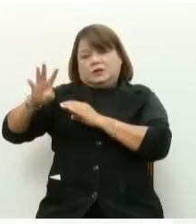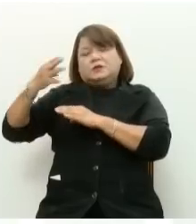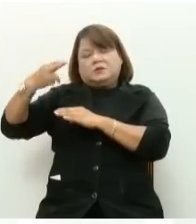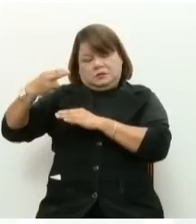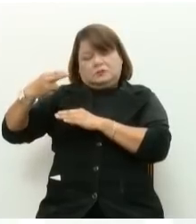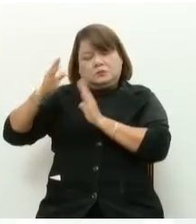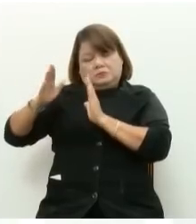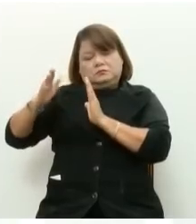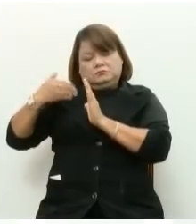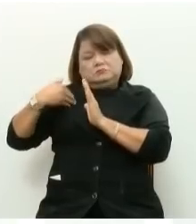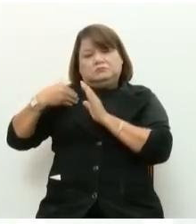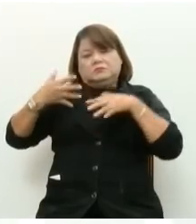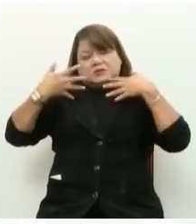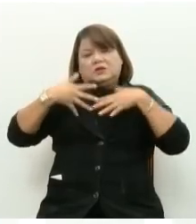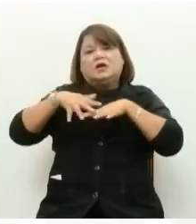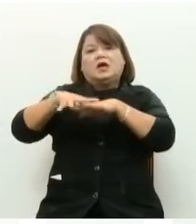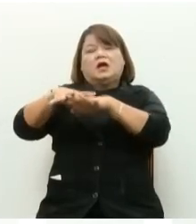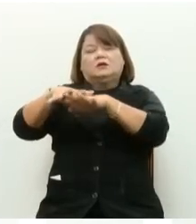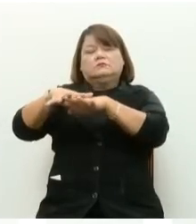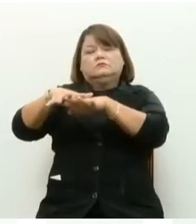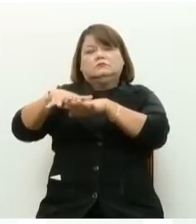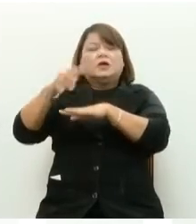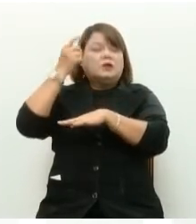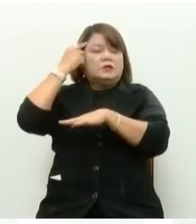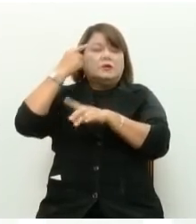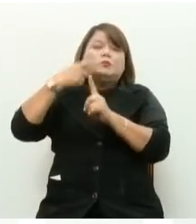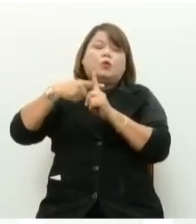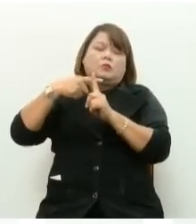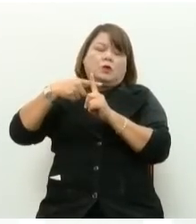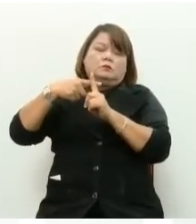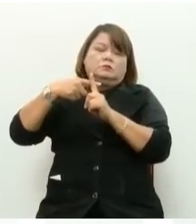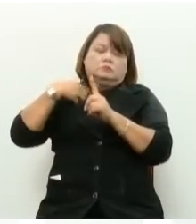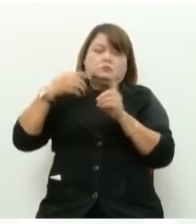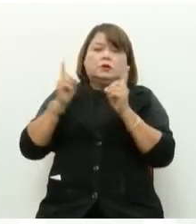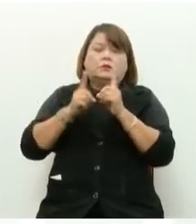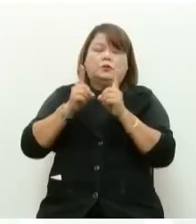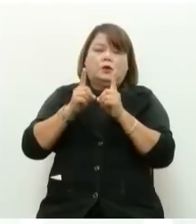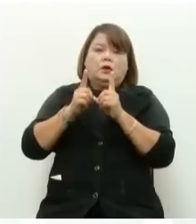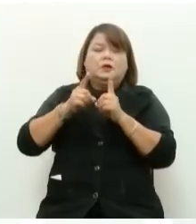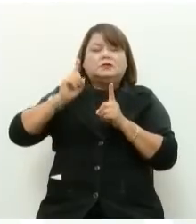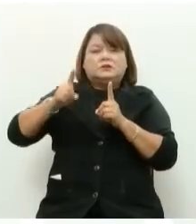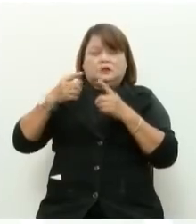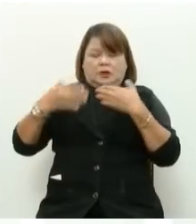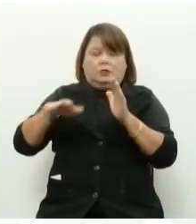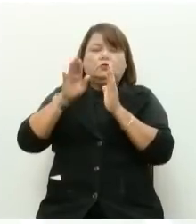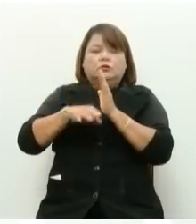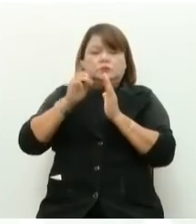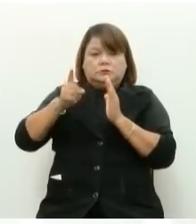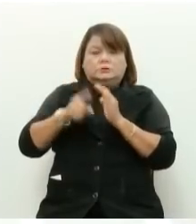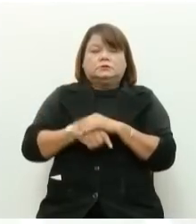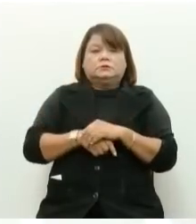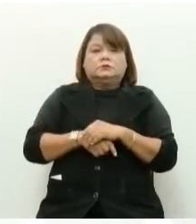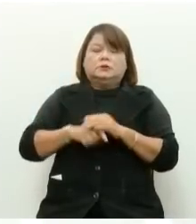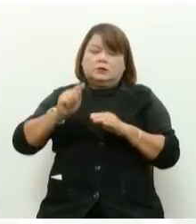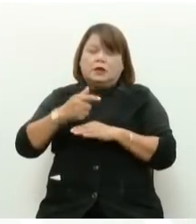งแล้วก็เกิดเครือข่ายอย่างน้อยเนี่ยถ้าเราคิดแบบบวกๆนะครับเราจะเจอว่าโอ้จริงๆแล้วมันลดจริงๆเลยง